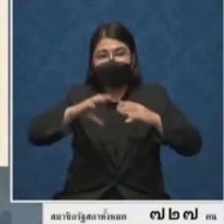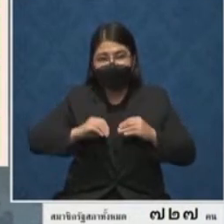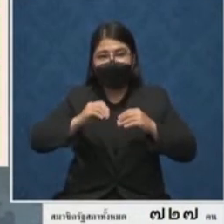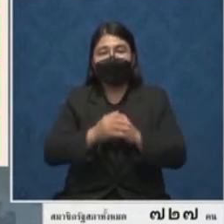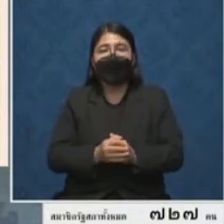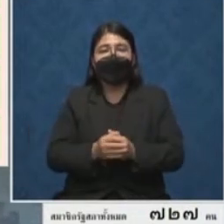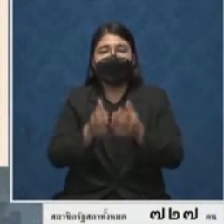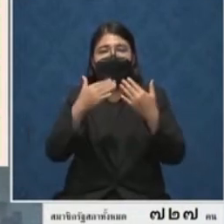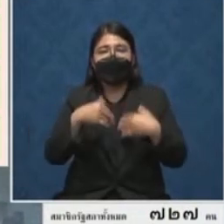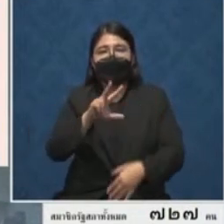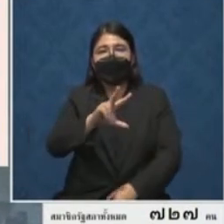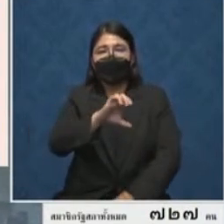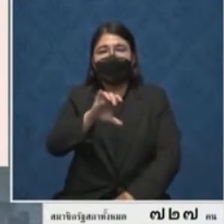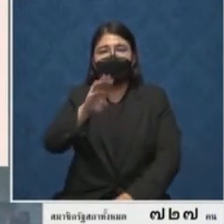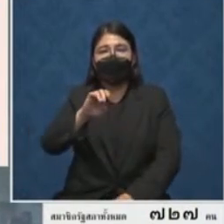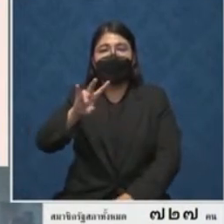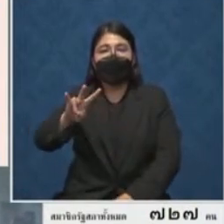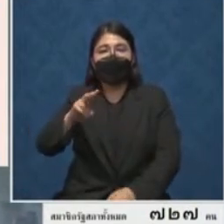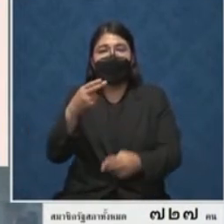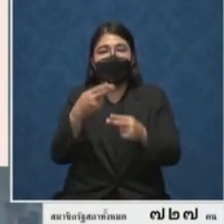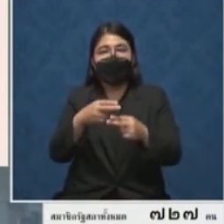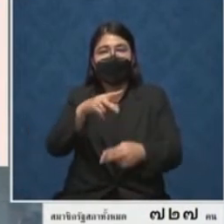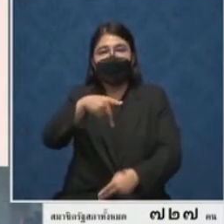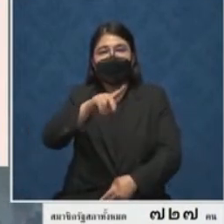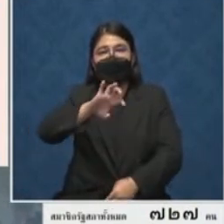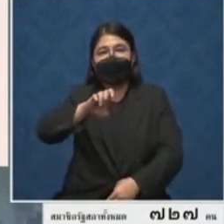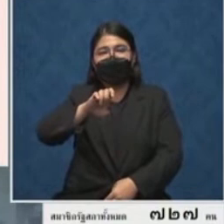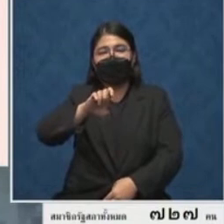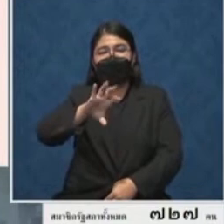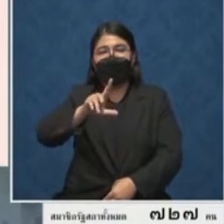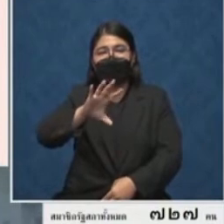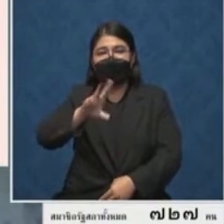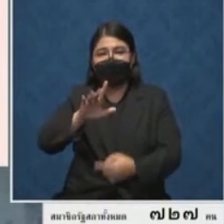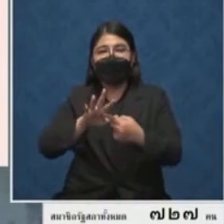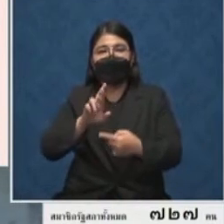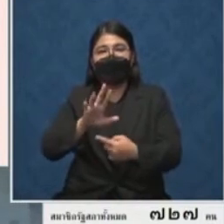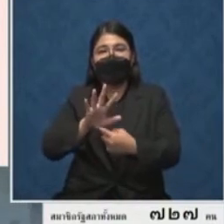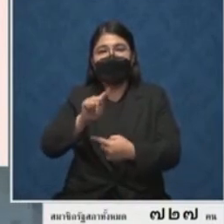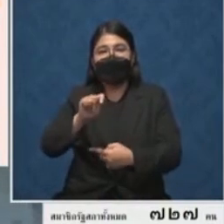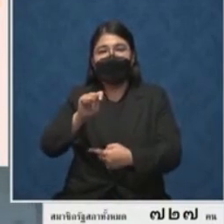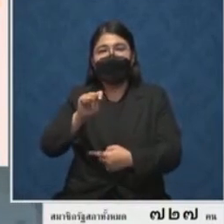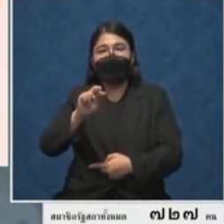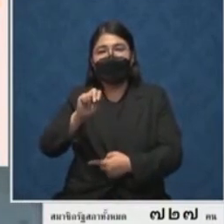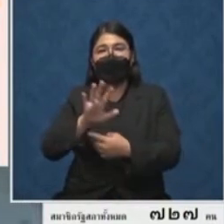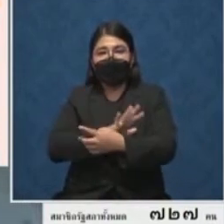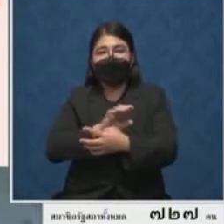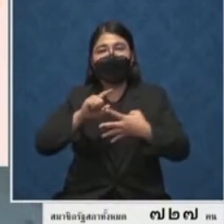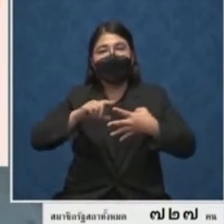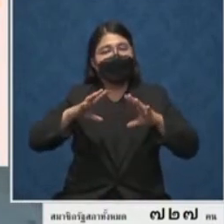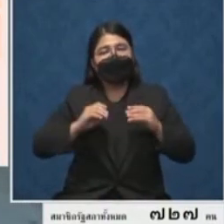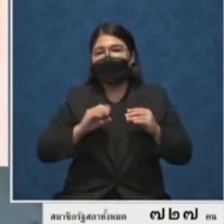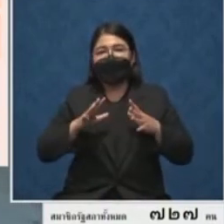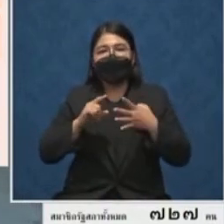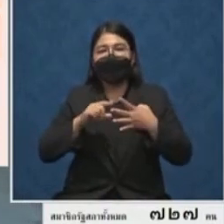347นางพิชชารัตน์เลาหะพงษ์ชนะ 1ไม่รับหลักการ2ไม่รับหลักการ3ไม่รับหลัก